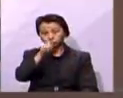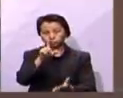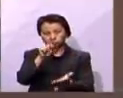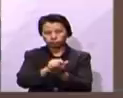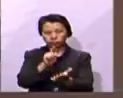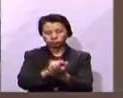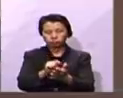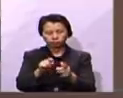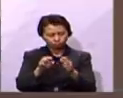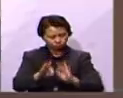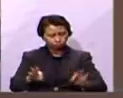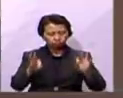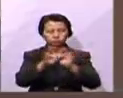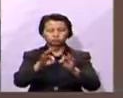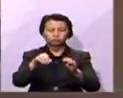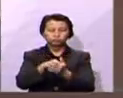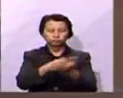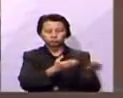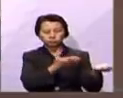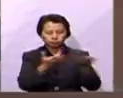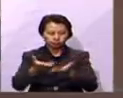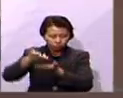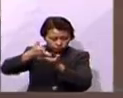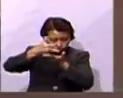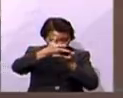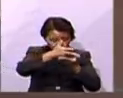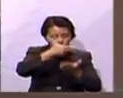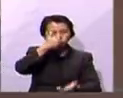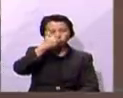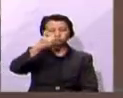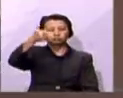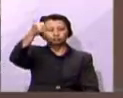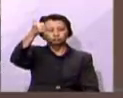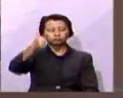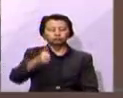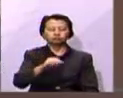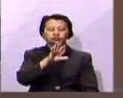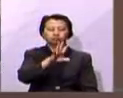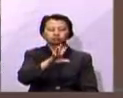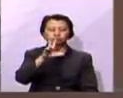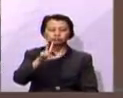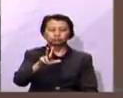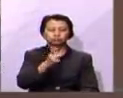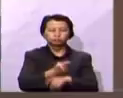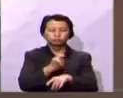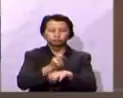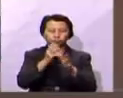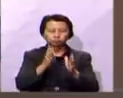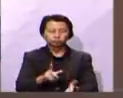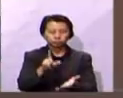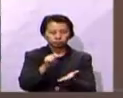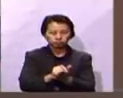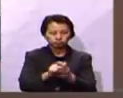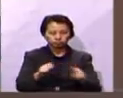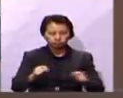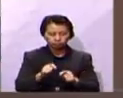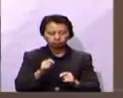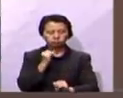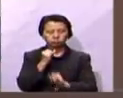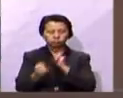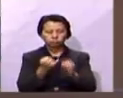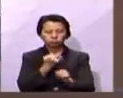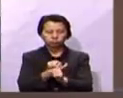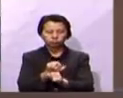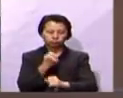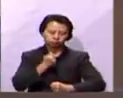turut memainkan peranan penting dalam membawakan liputan yang terbaik. Sebanyak 53 petugas media tempatan dan antarabangsa